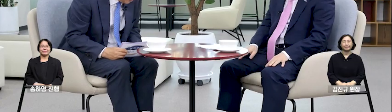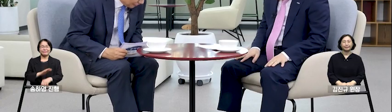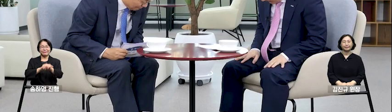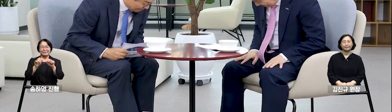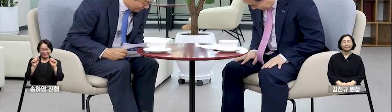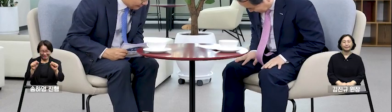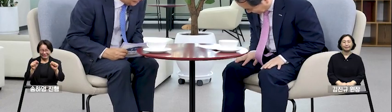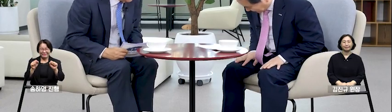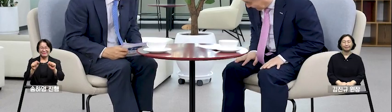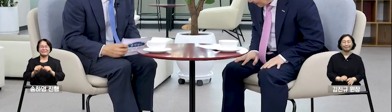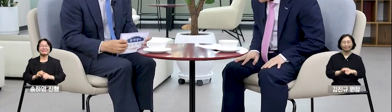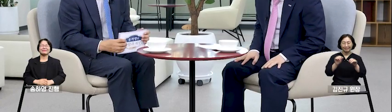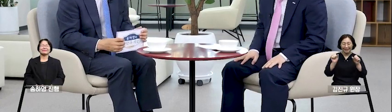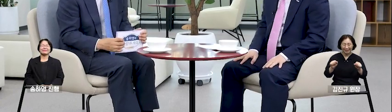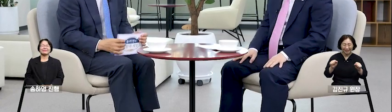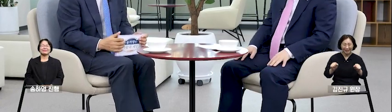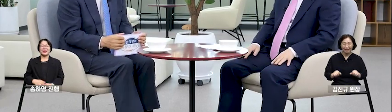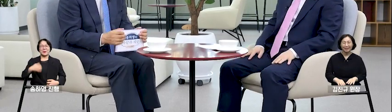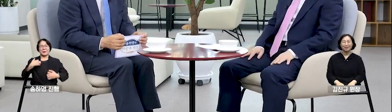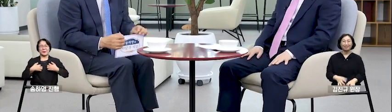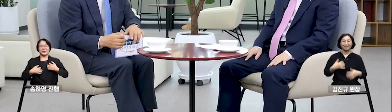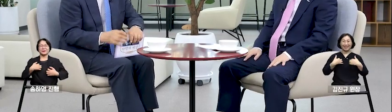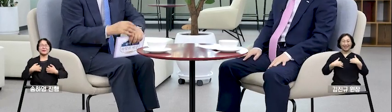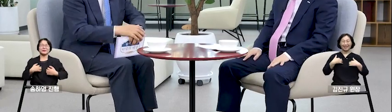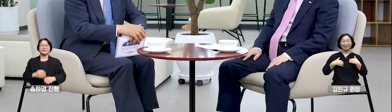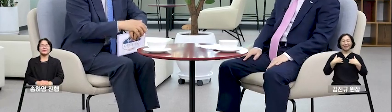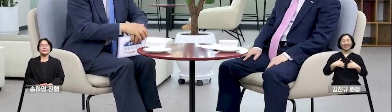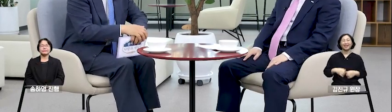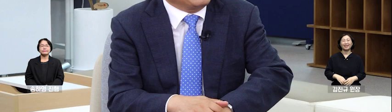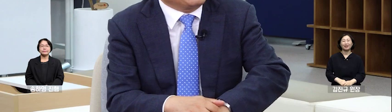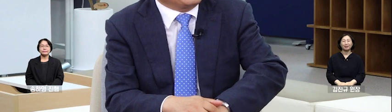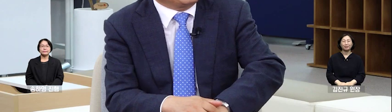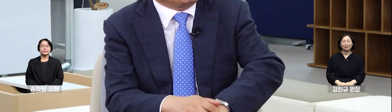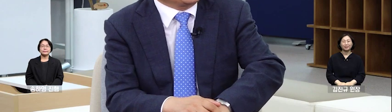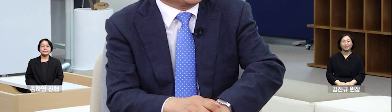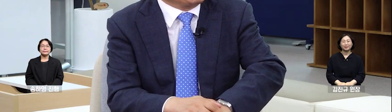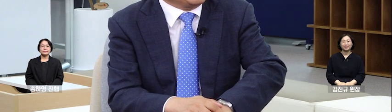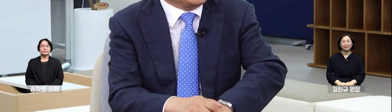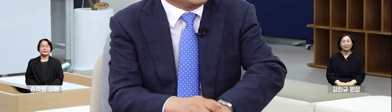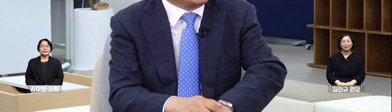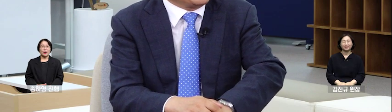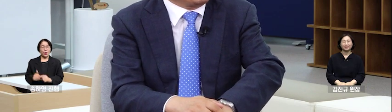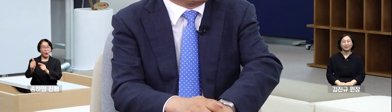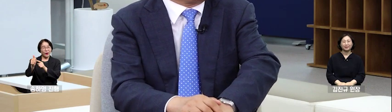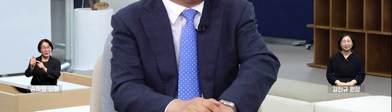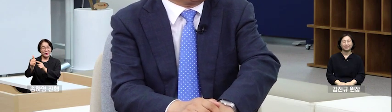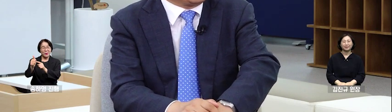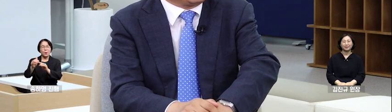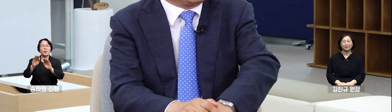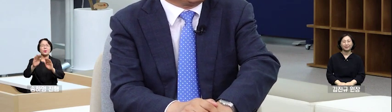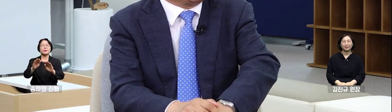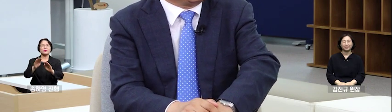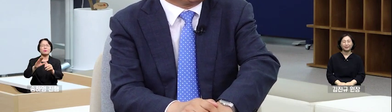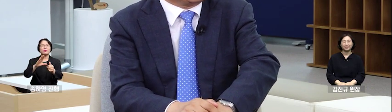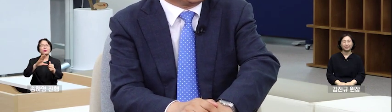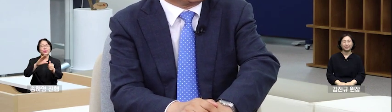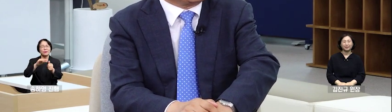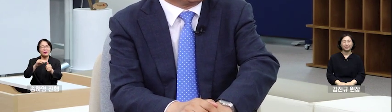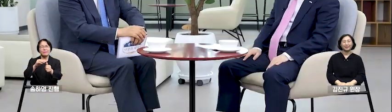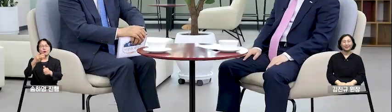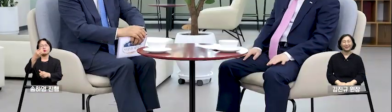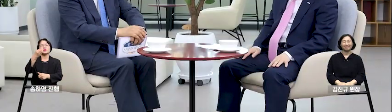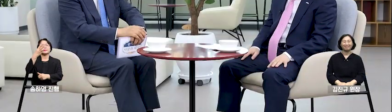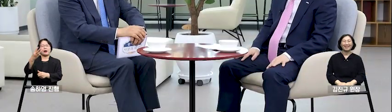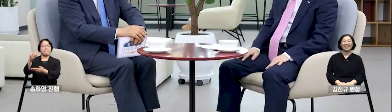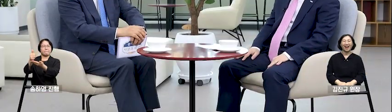그다지 오전 님 대단 하세요 반갑습니다 옵니다 아 어 원작의 미 저희 프로그램에 하은 세번째